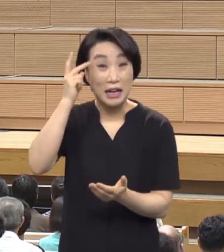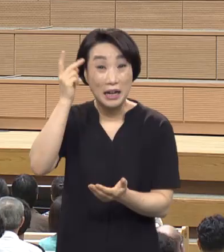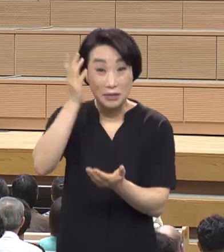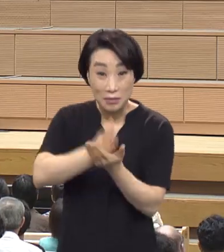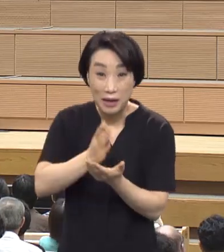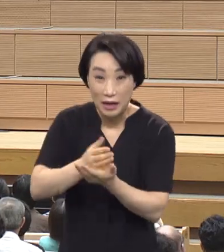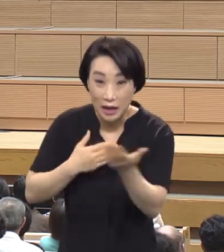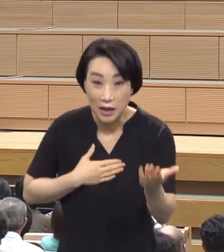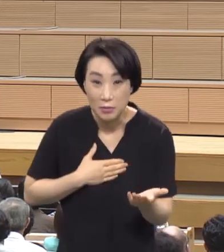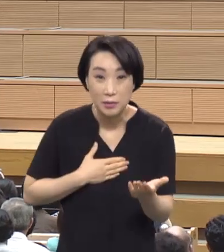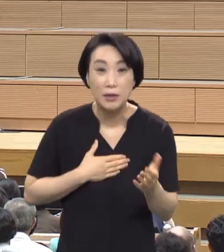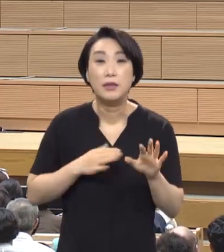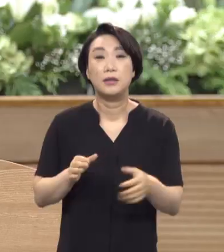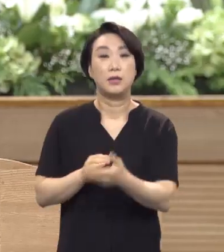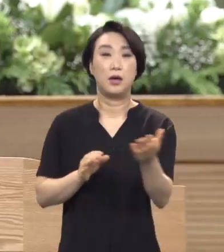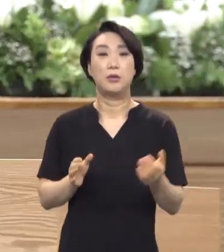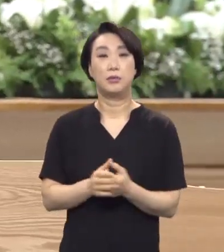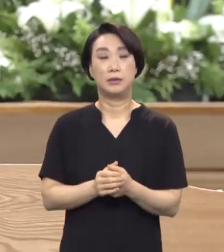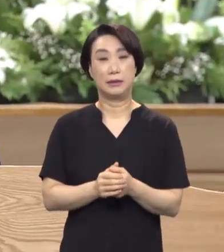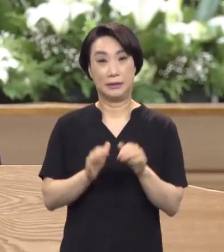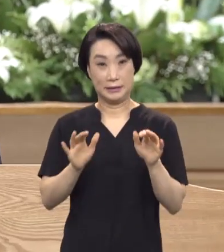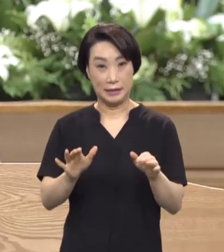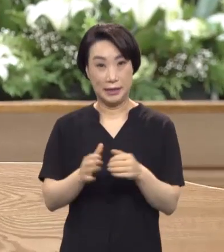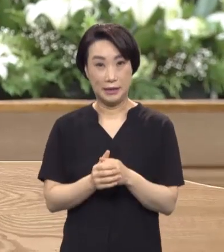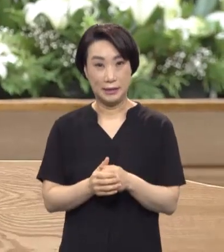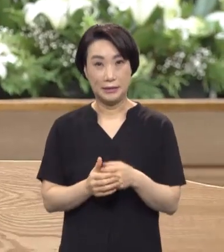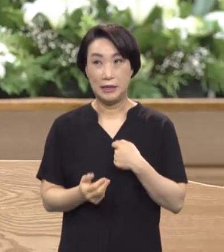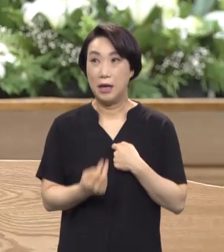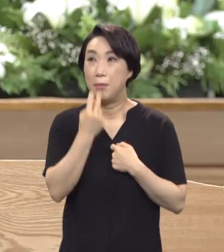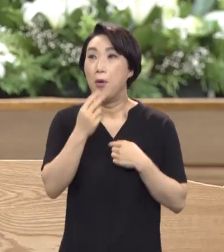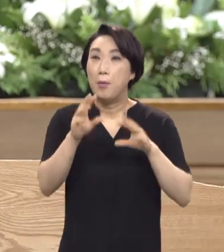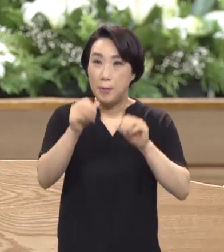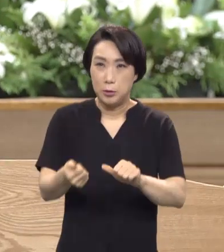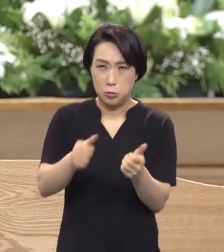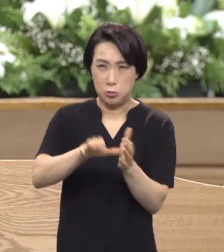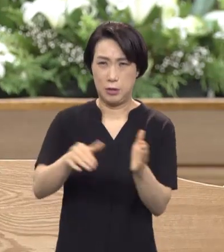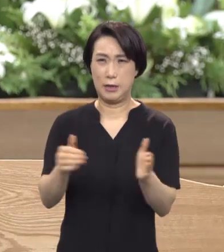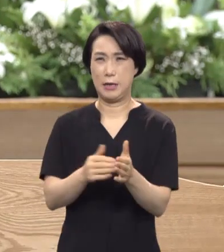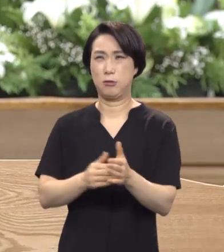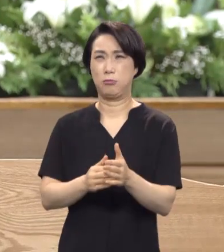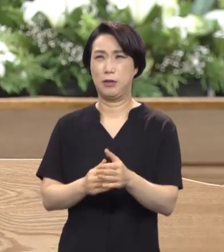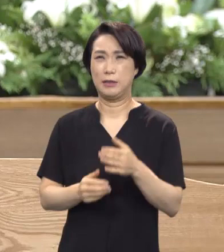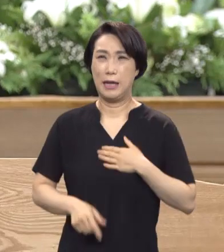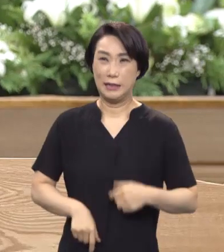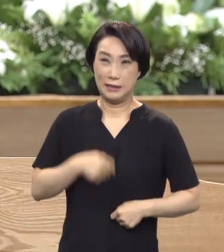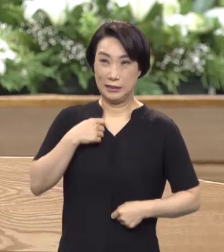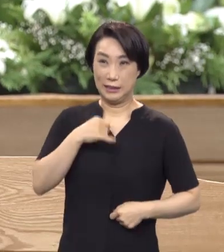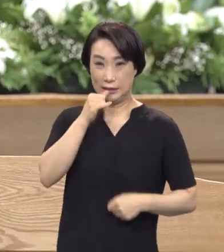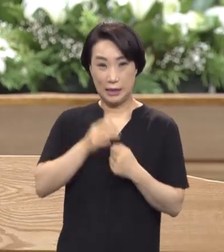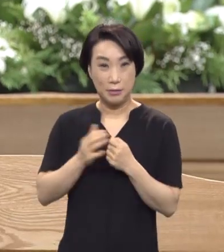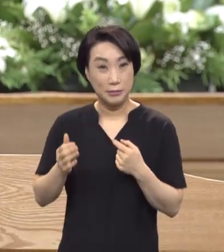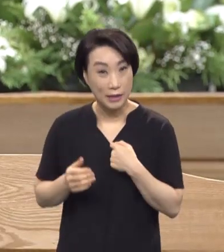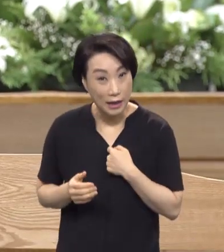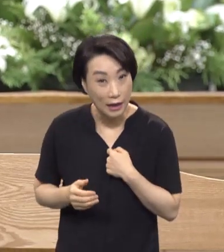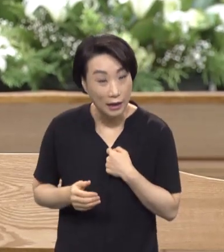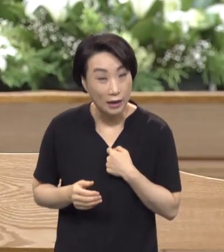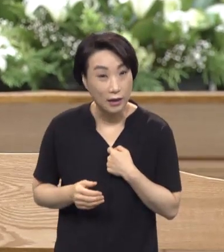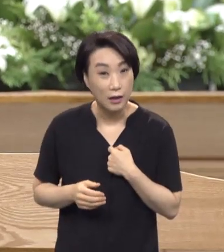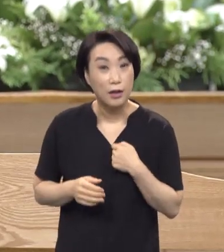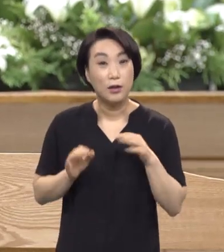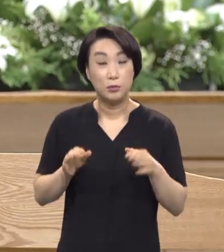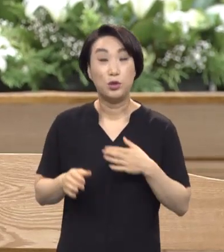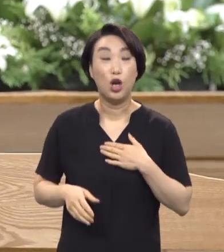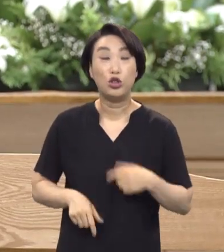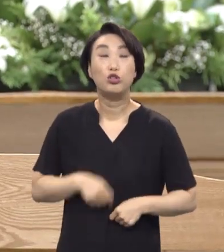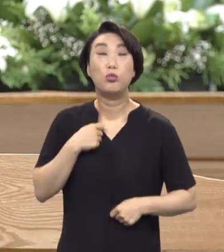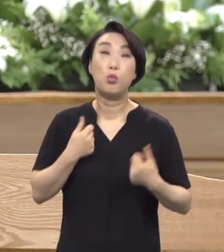착각하지 말고 그냥 내 목숨이 끝날 때까지 내가 의가 있는 한 근데 내가